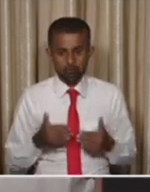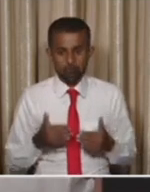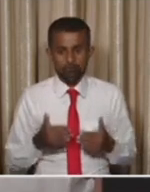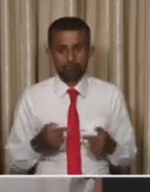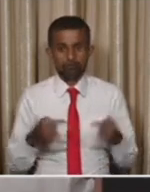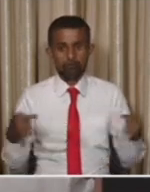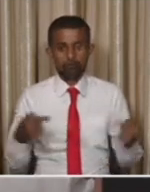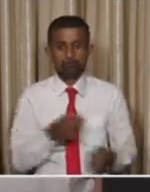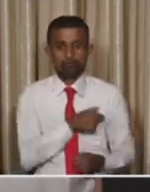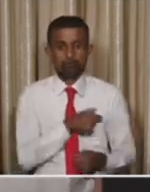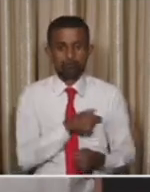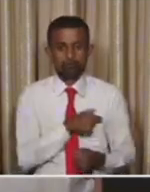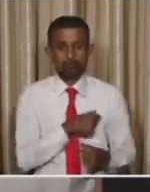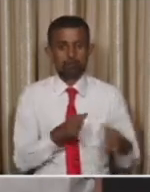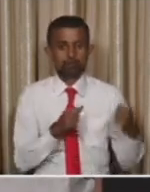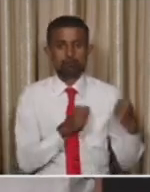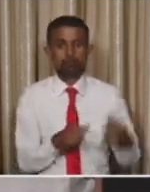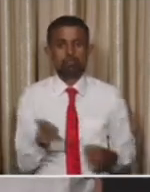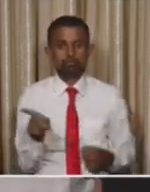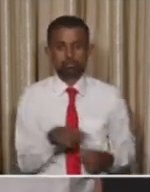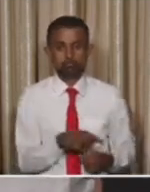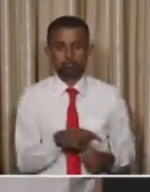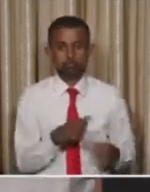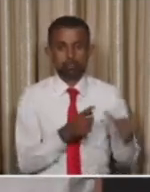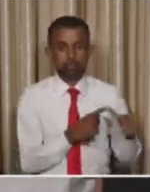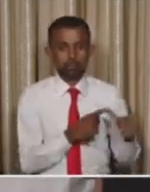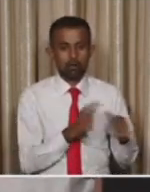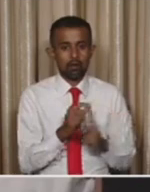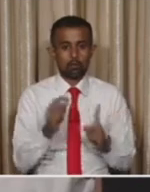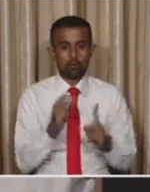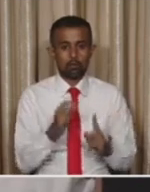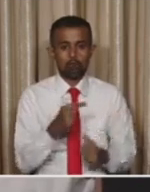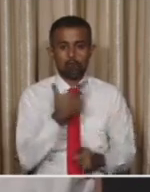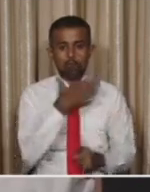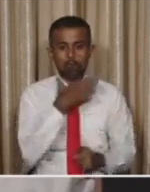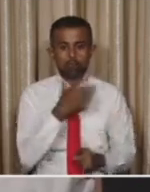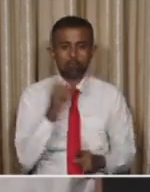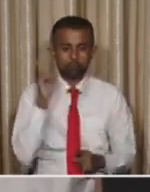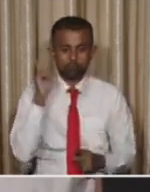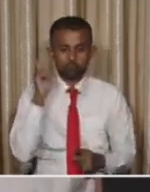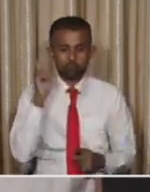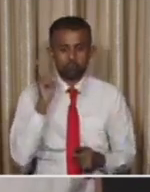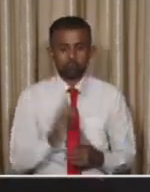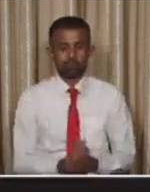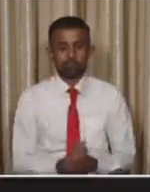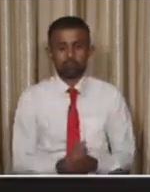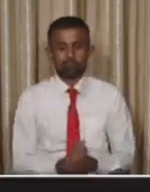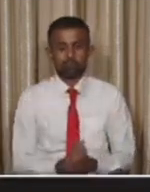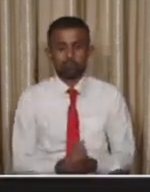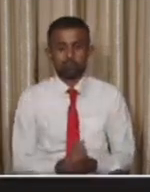විපක්ෂ නායකතුමාට වාසි දවසක්. අනුර දිසානායක මන්තුමා ඉංගලන්තේ.